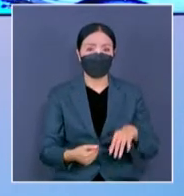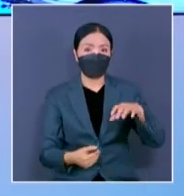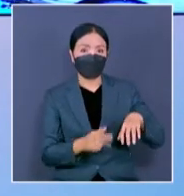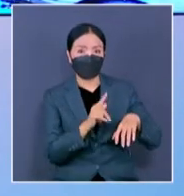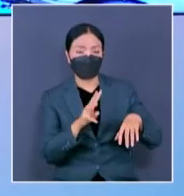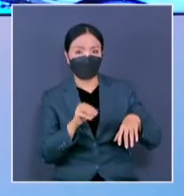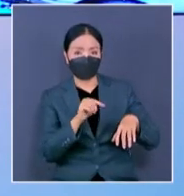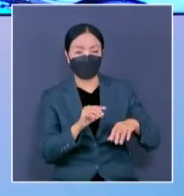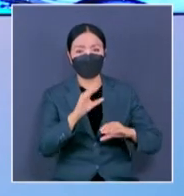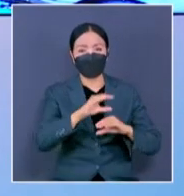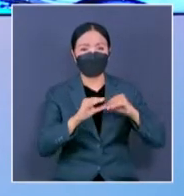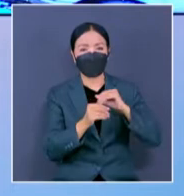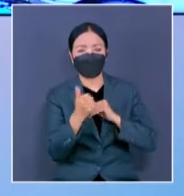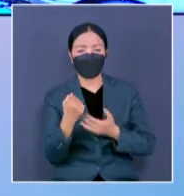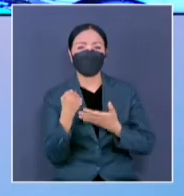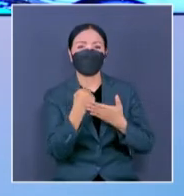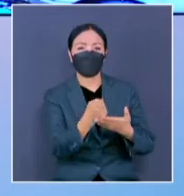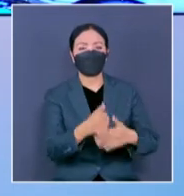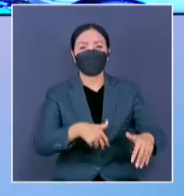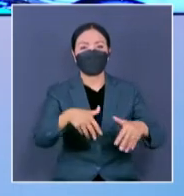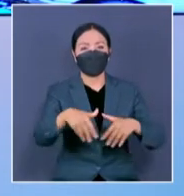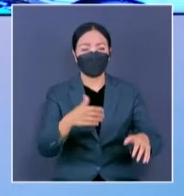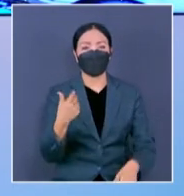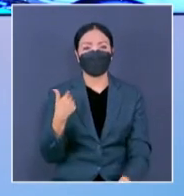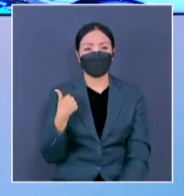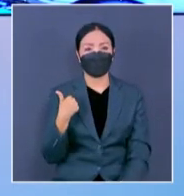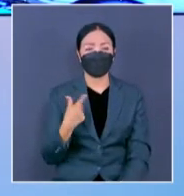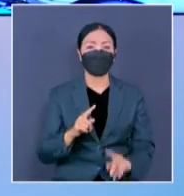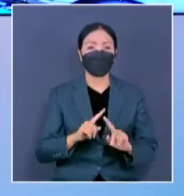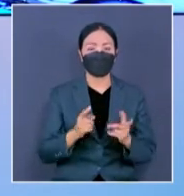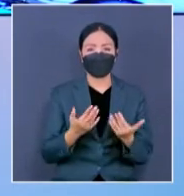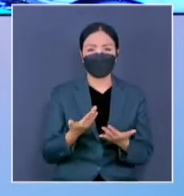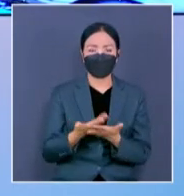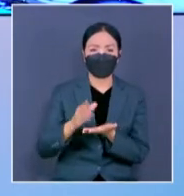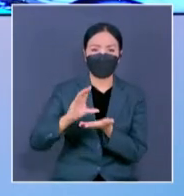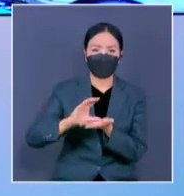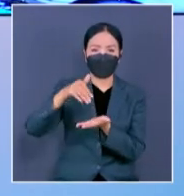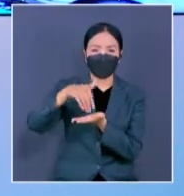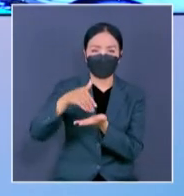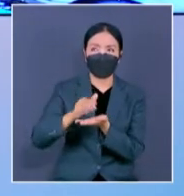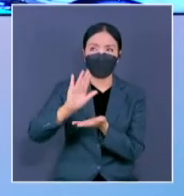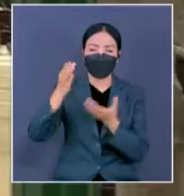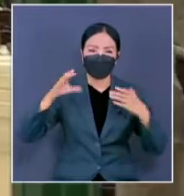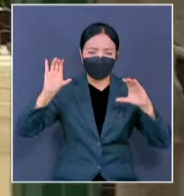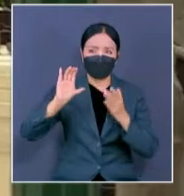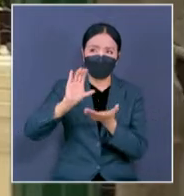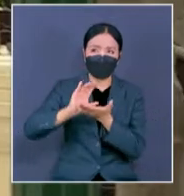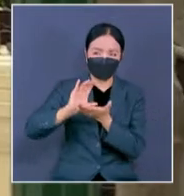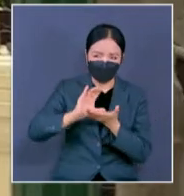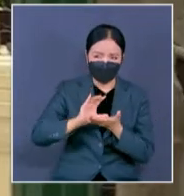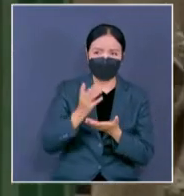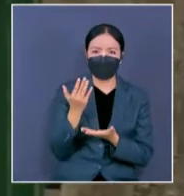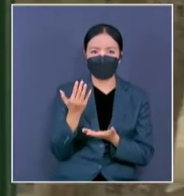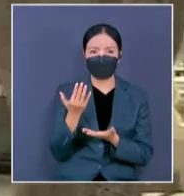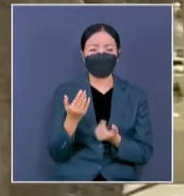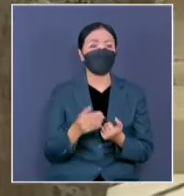การช่วยอื่นๆลดภาระประชาชนอีกด้วยแต่ว่าตอนนี้ต้องรองบกลางจากรัฐบาลนะคะพูดถึงรัฐบ